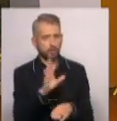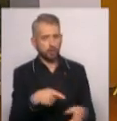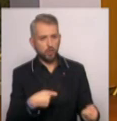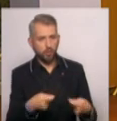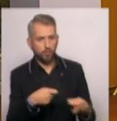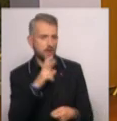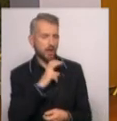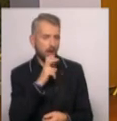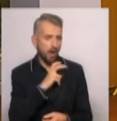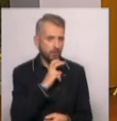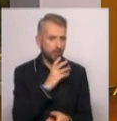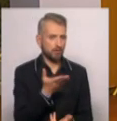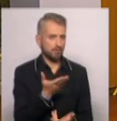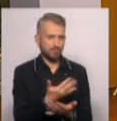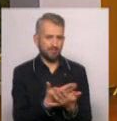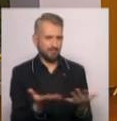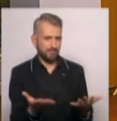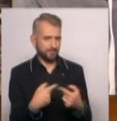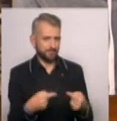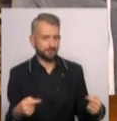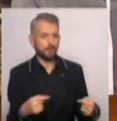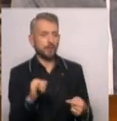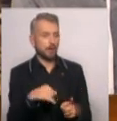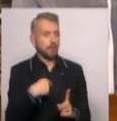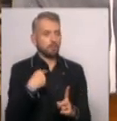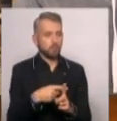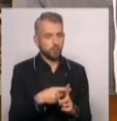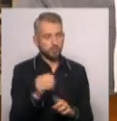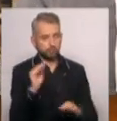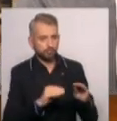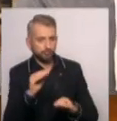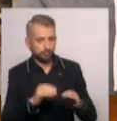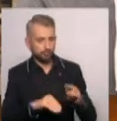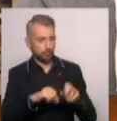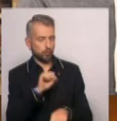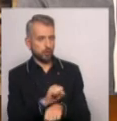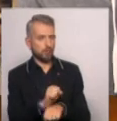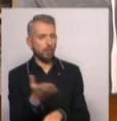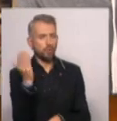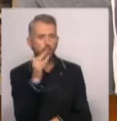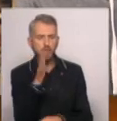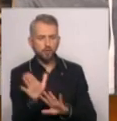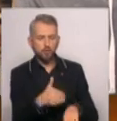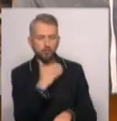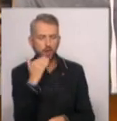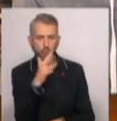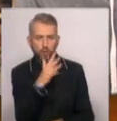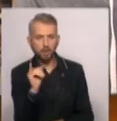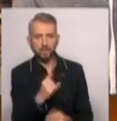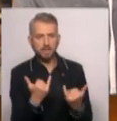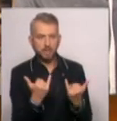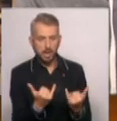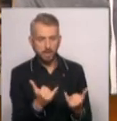там кавою і якимись супутніми товарами, і заодно облаштує. От, але з того часу минуло багато років, і зараз